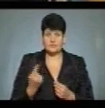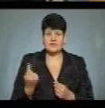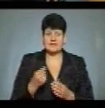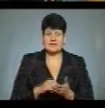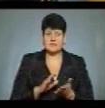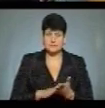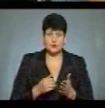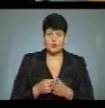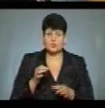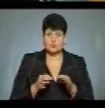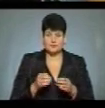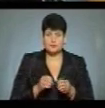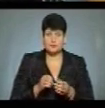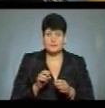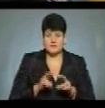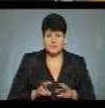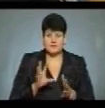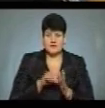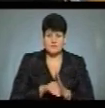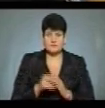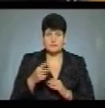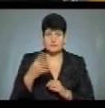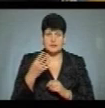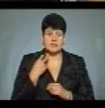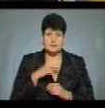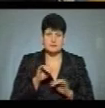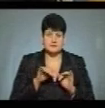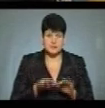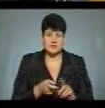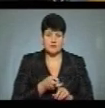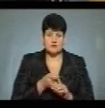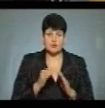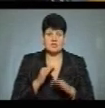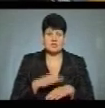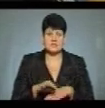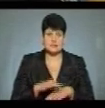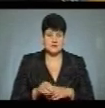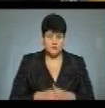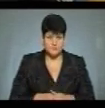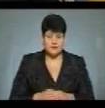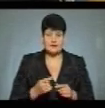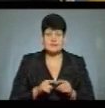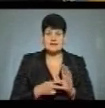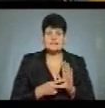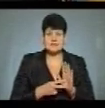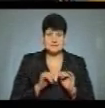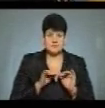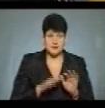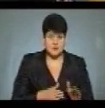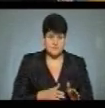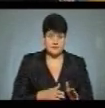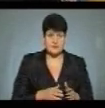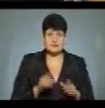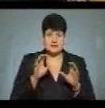реєстру досудових розслідувань внесено 24 кримінальних провадження, які пов'язані з домашнім насильством. З них це 7 проваджень